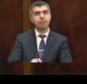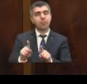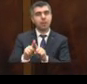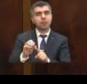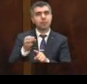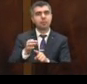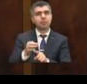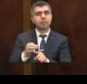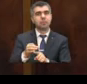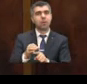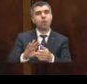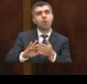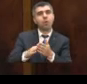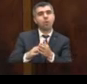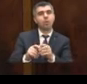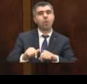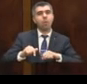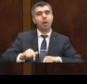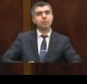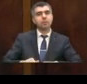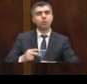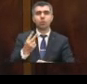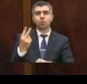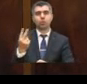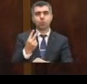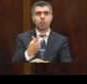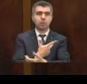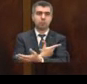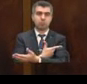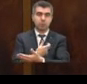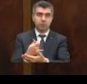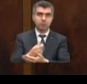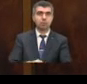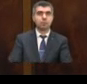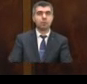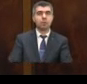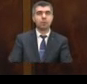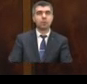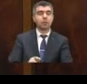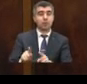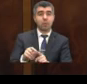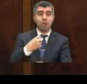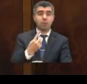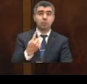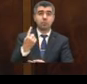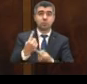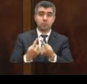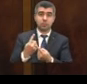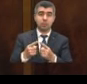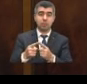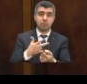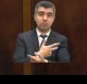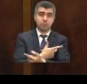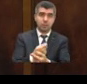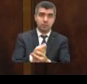المفروضة. فرضوا سيد الوزير واحد جوج ديال التحليلات، واحد التحليلات زعما علميا ما تبتاش بأنها صالحة، كاين هذاك التحليلات تاع